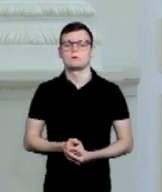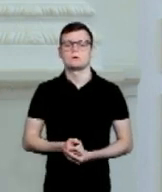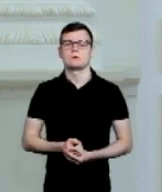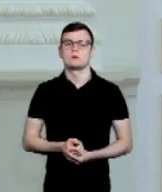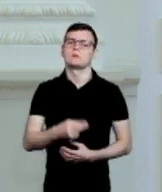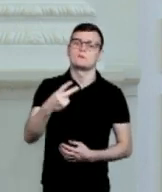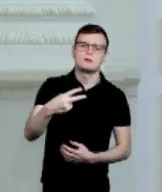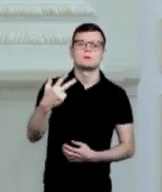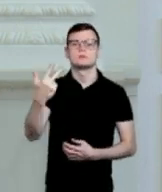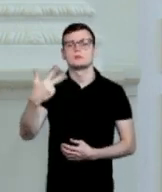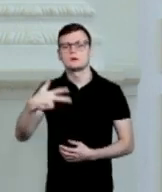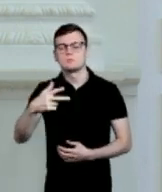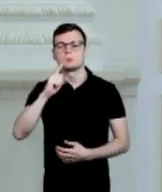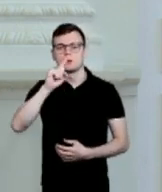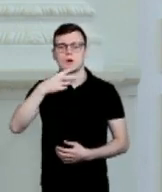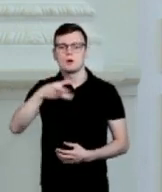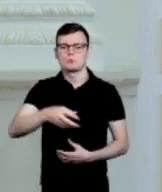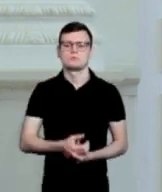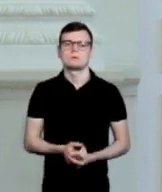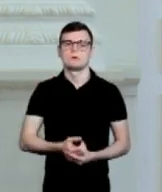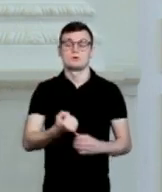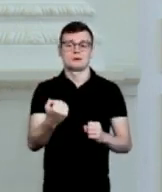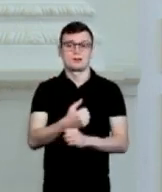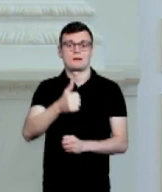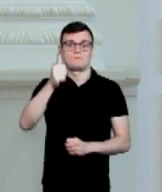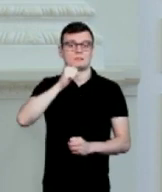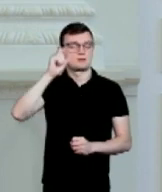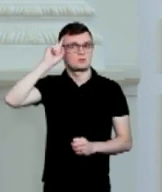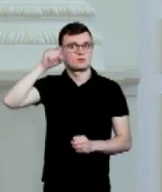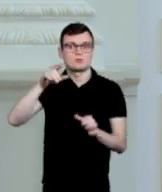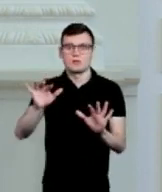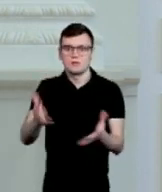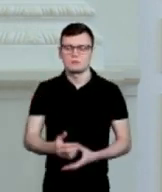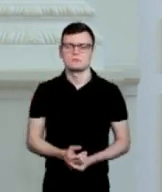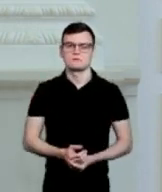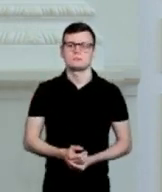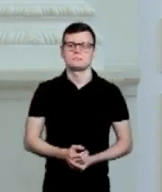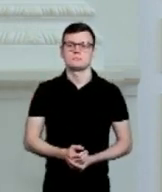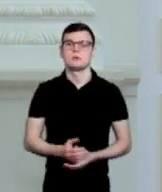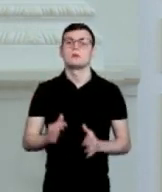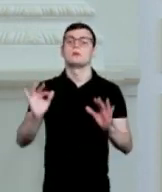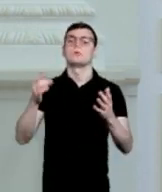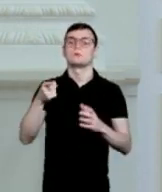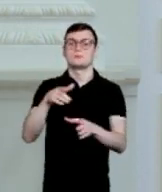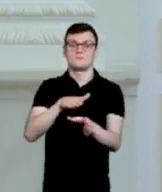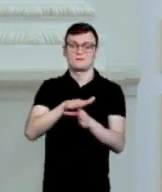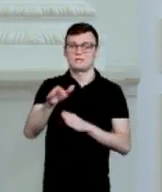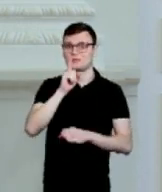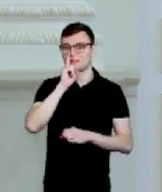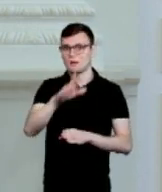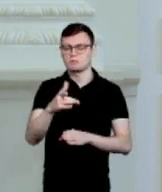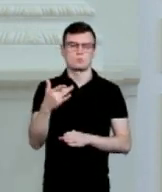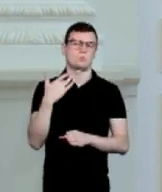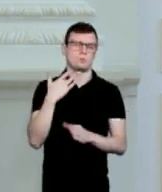40 milijonų eurų, reikia visada turėti kontekstą galvoje, kad štai jeigu neįgyvendinsime šito